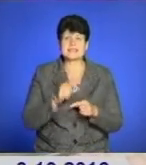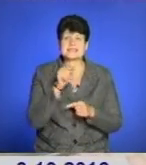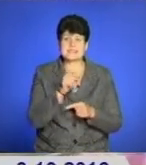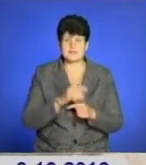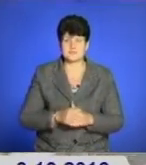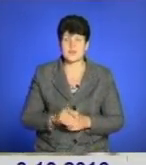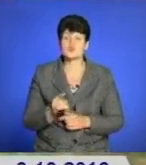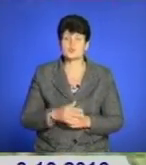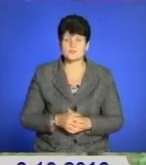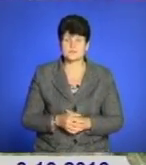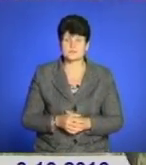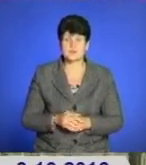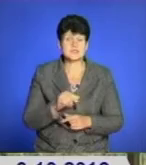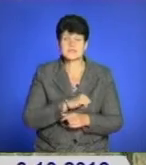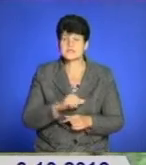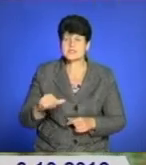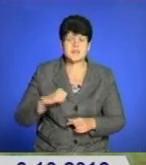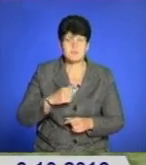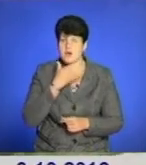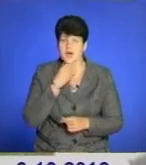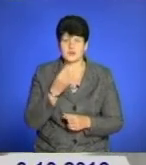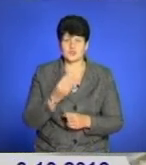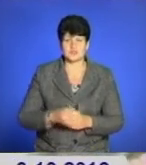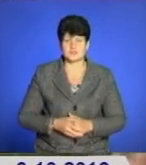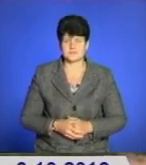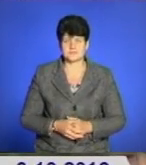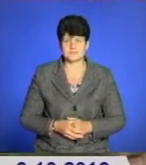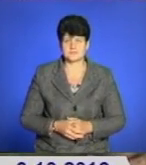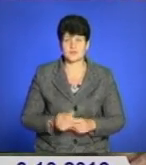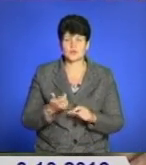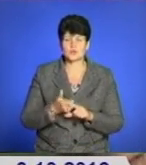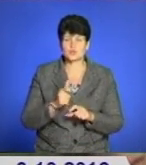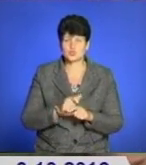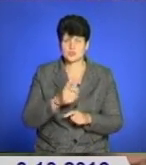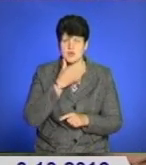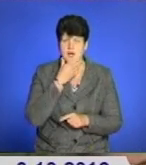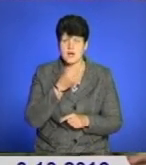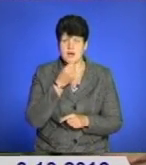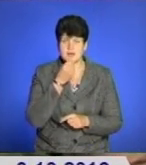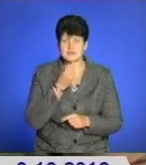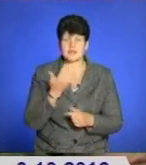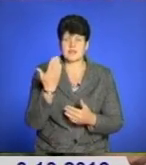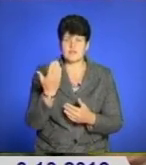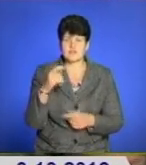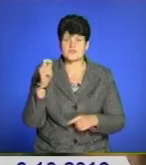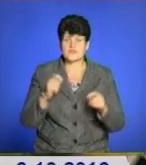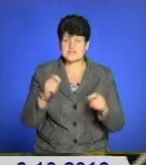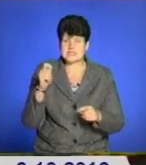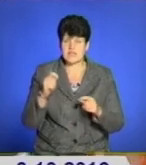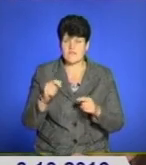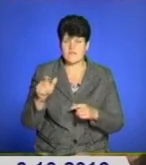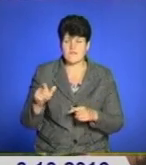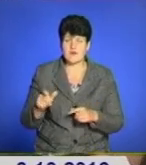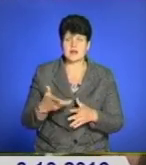чому? Воно найгарніше. Дуже гарний ваш фестиваль, дуже